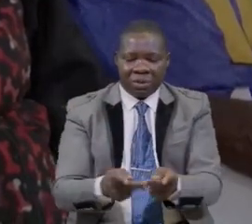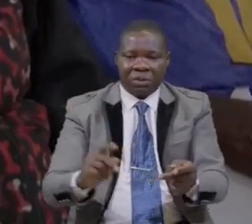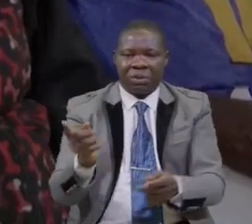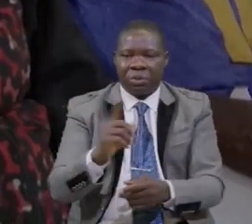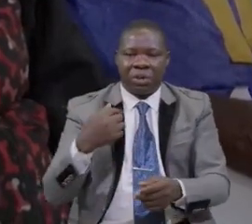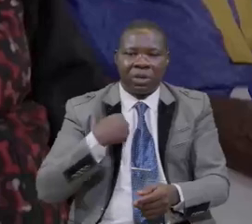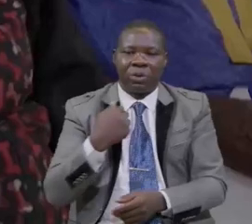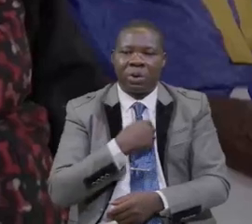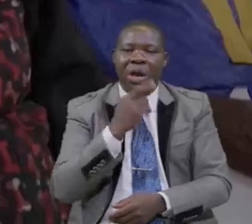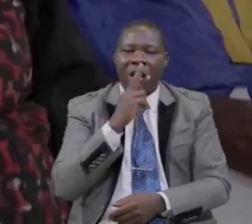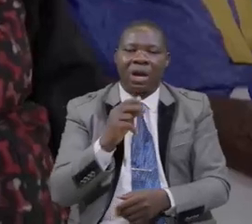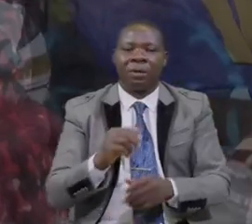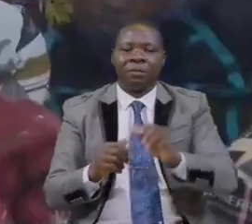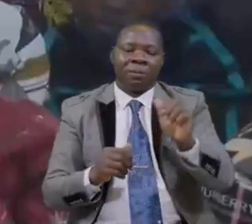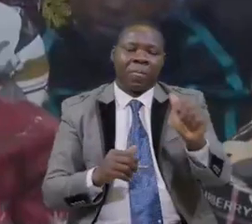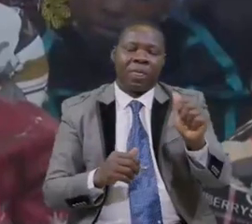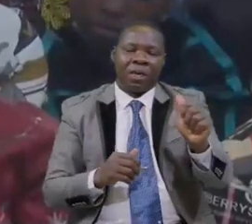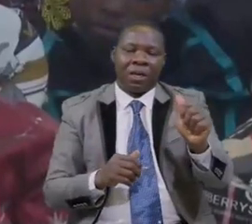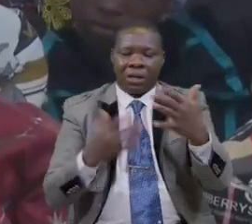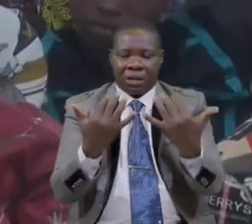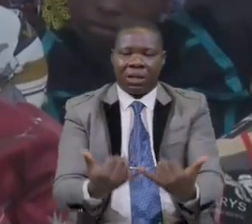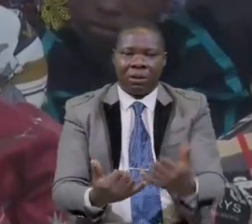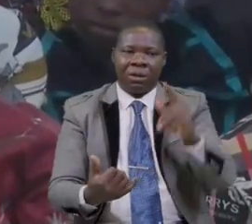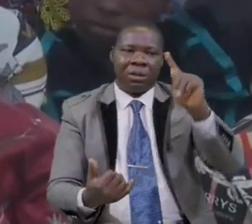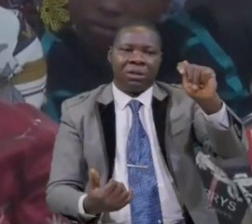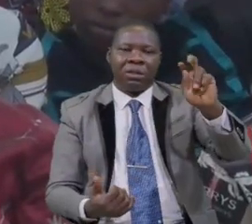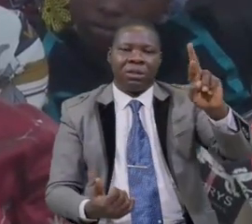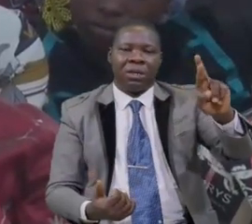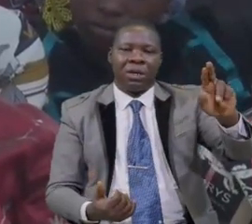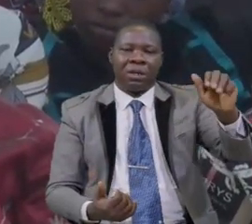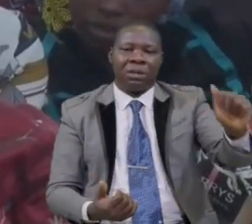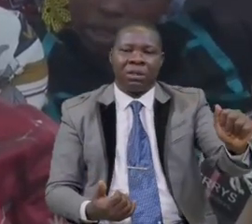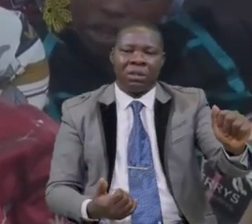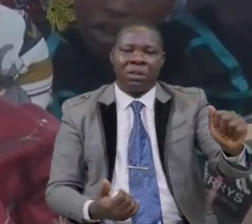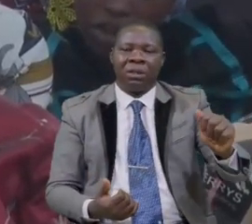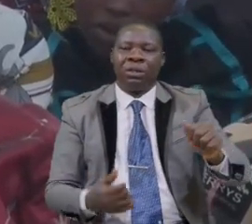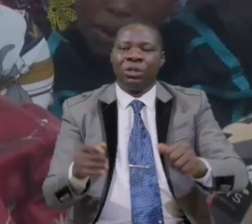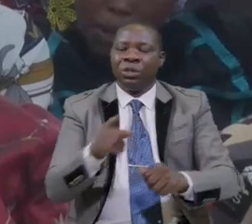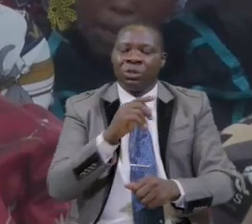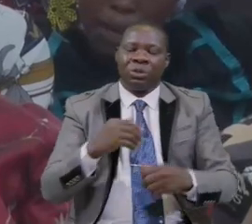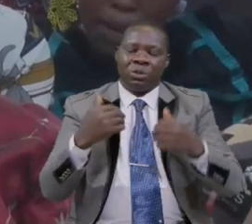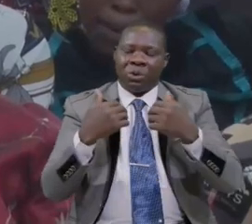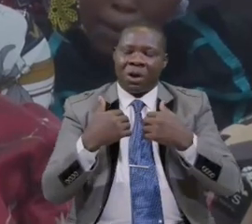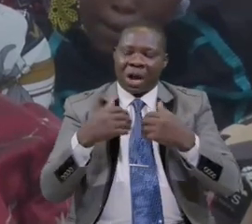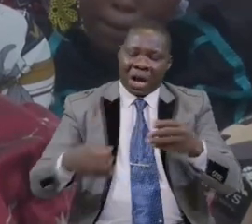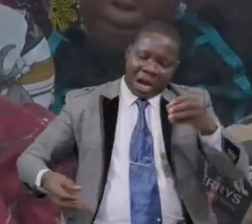en tout lieu. Le A maintenant. On parle de transformer.